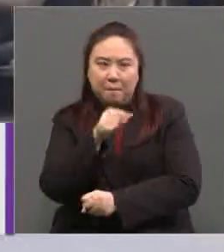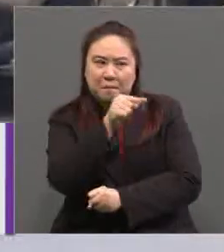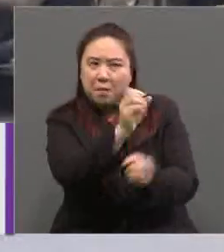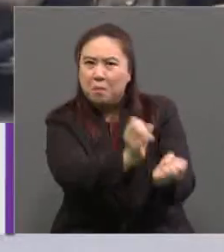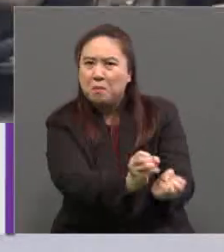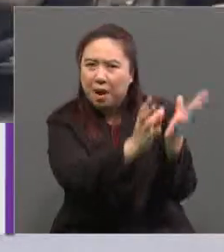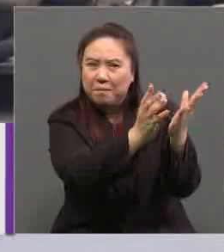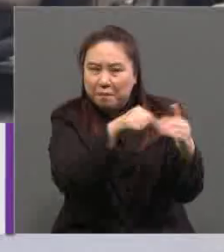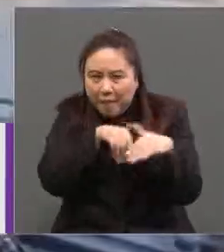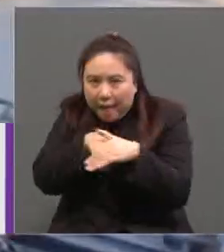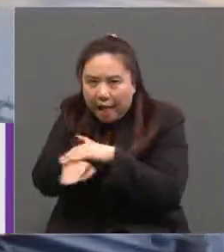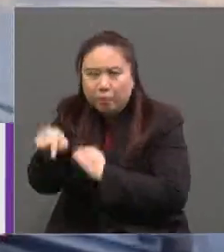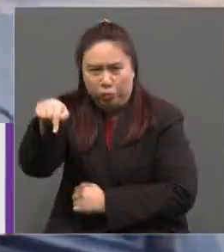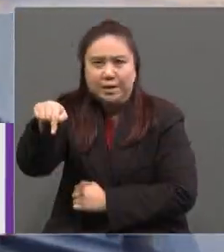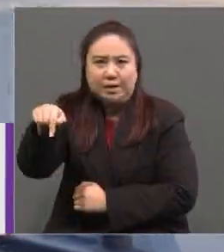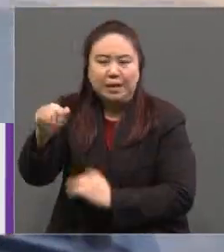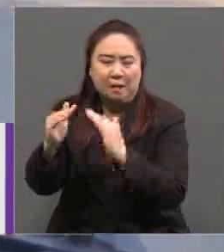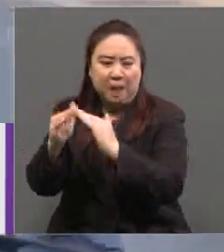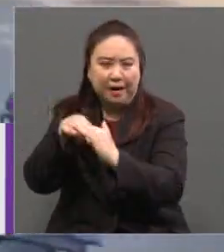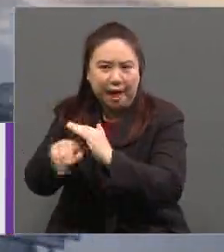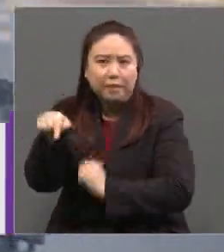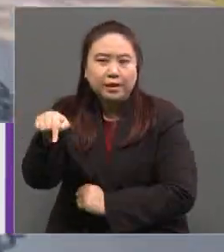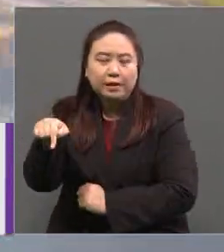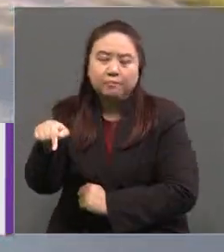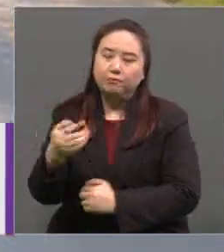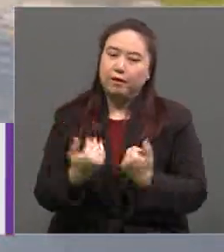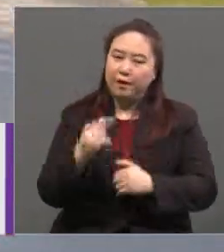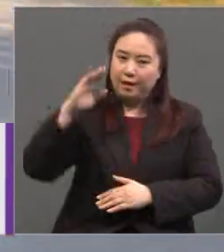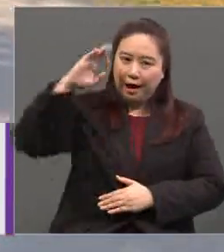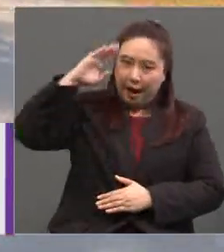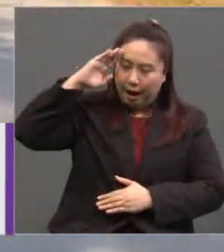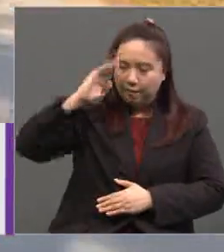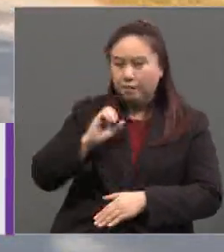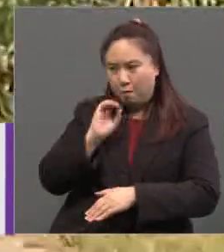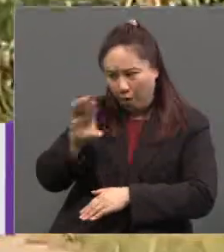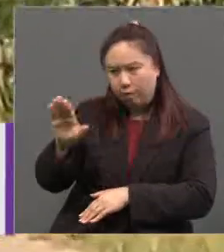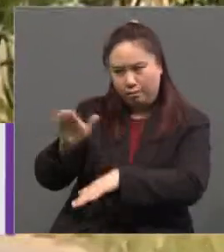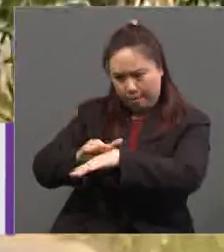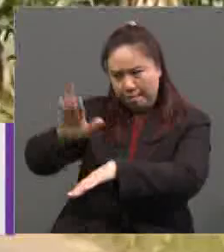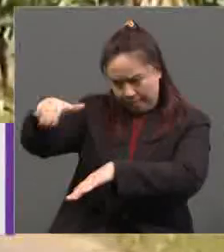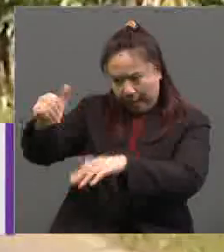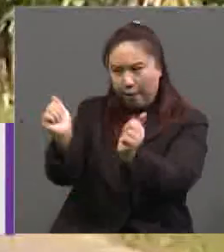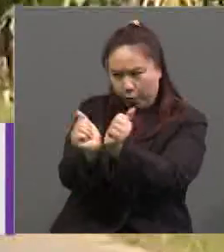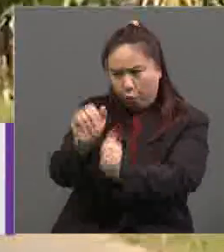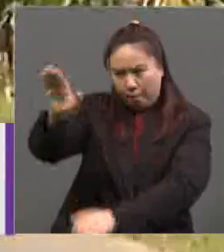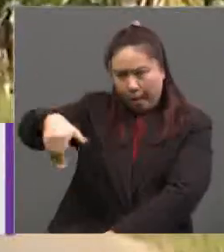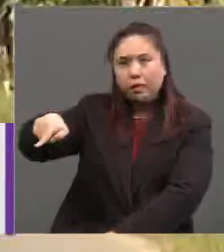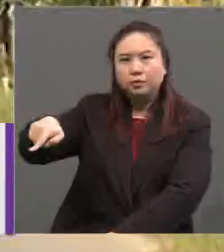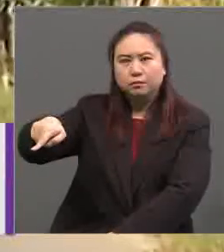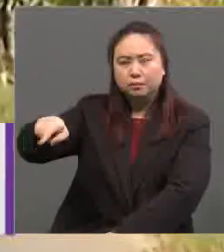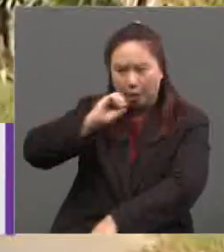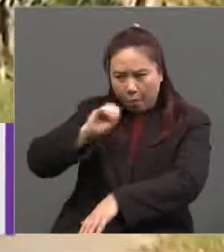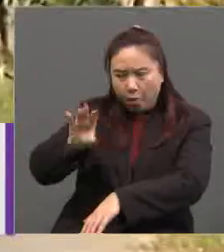ซ่อนอยู่ในบ้านหลังหนึ่งค่ะคือช่วงแรกเนี่ยเจ้าหน้าที่เขาก็พยายามเข้าไปเกลี้ยกล่อมให้คนร้ายเนี่ยยอมออกมามอบตัวนะคะแล้ว